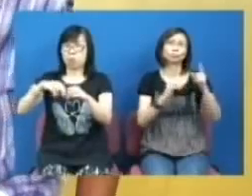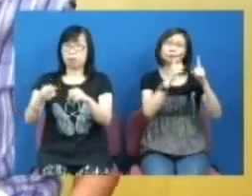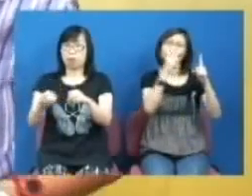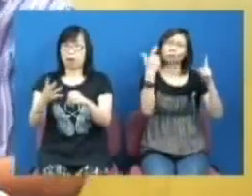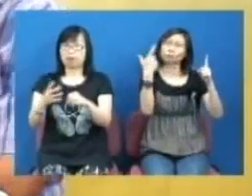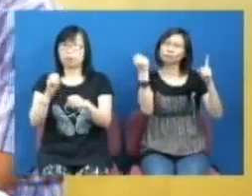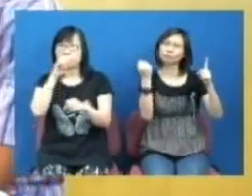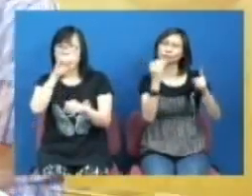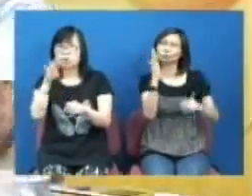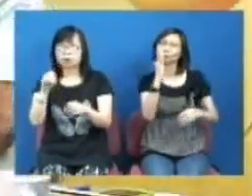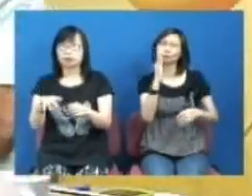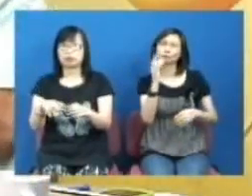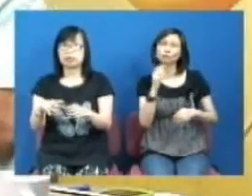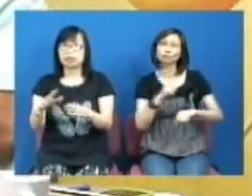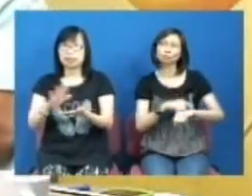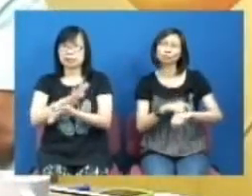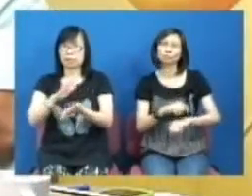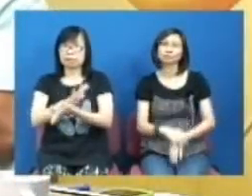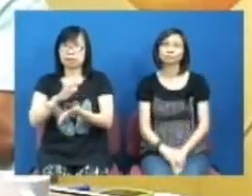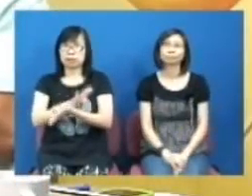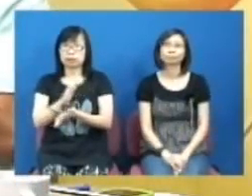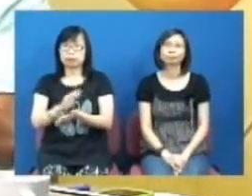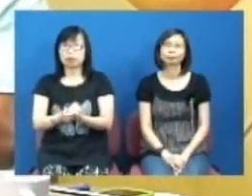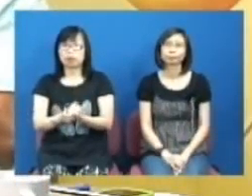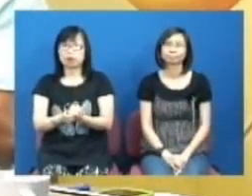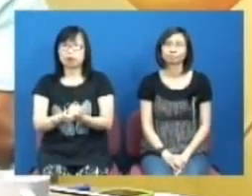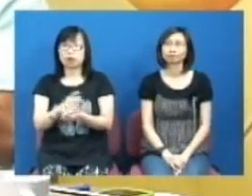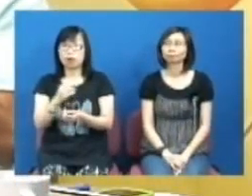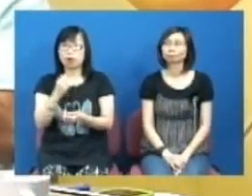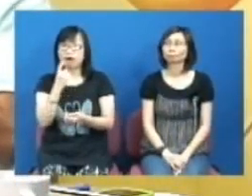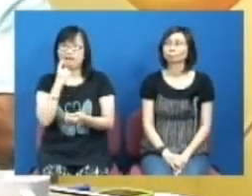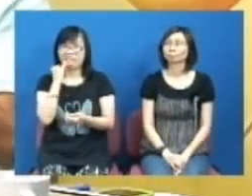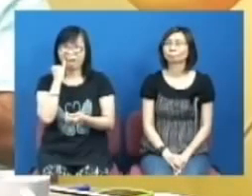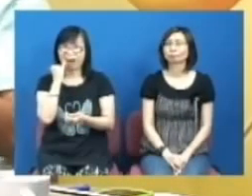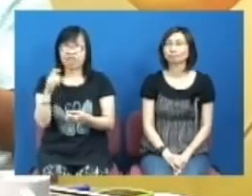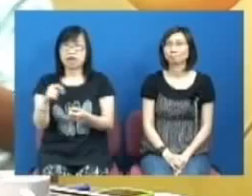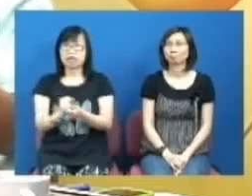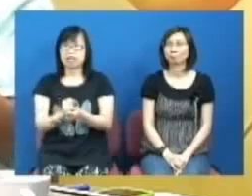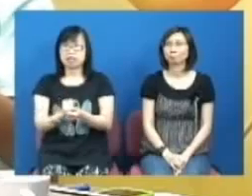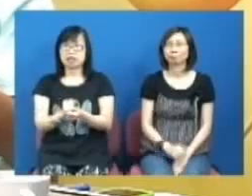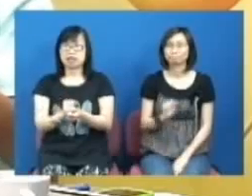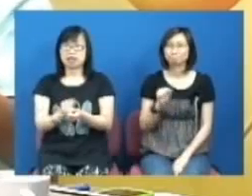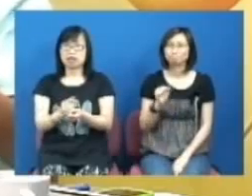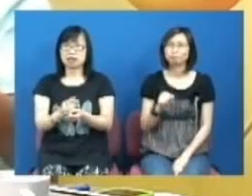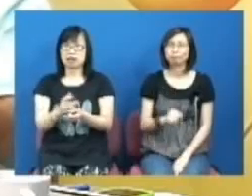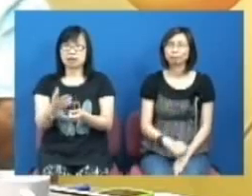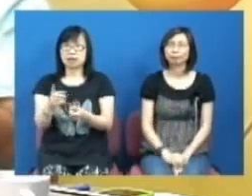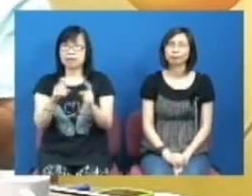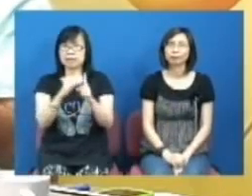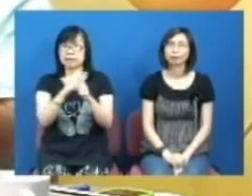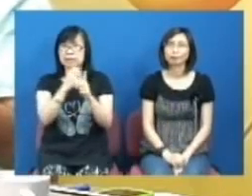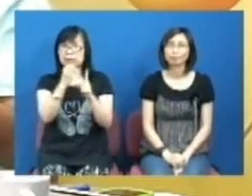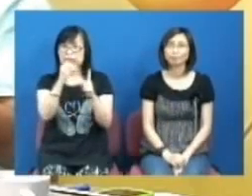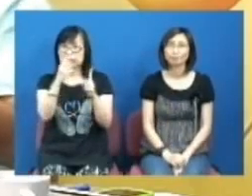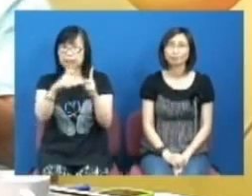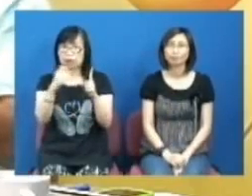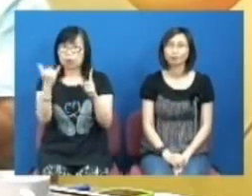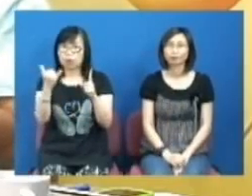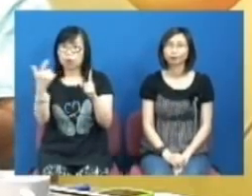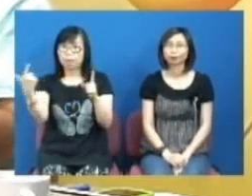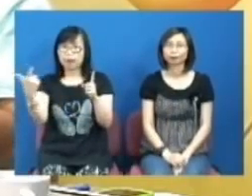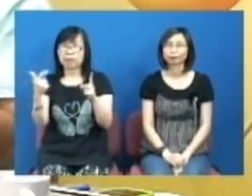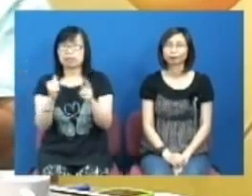為經歷了匈牙利56年的血洗，經過了1968年的布